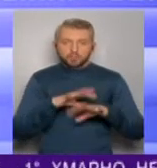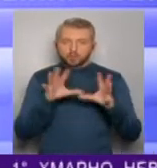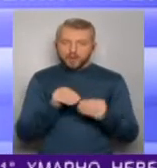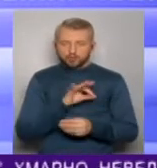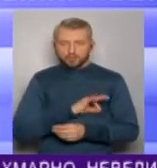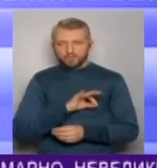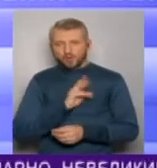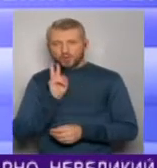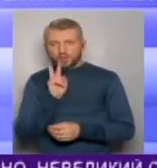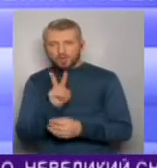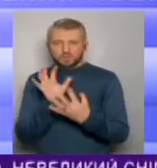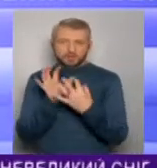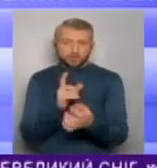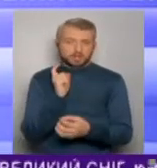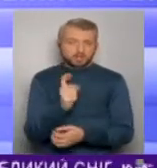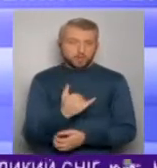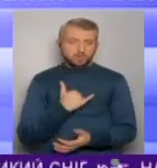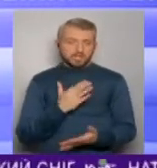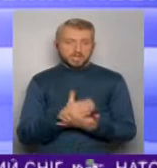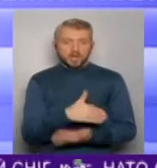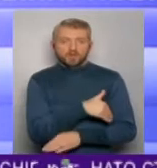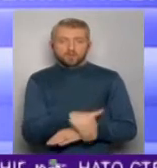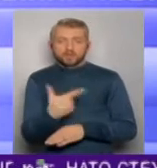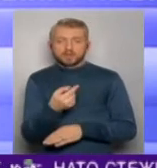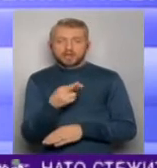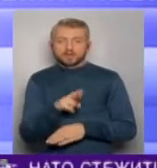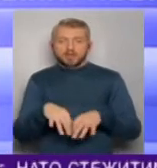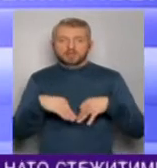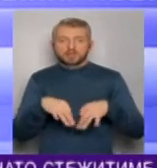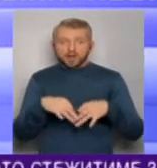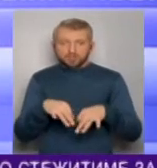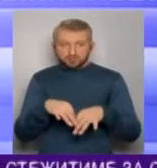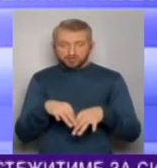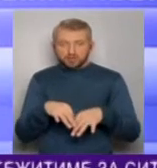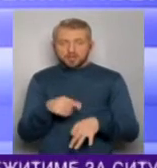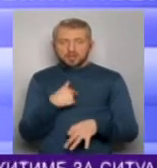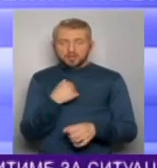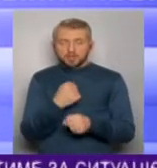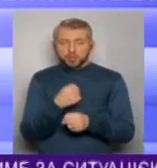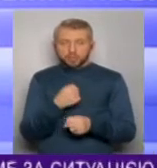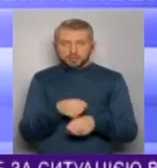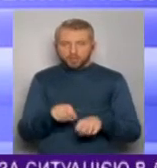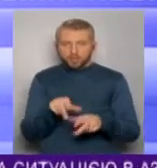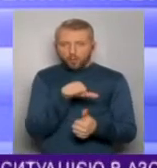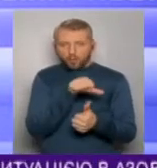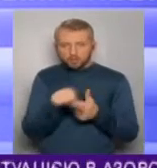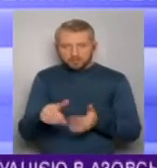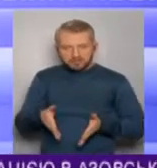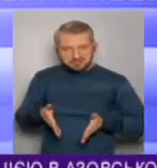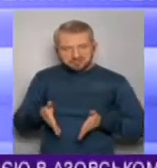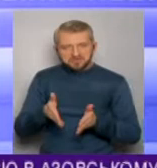користування. У мене тут також є вулиці, де навіть для транспорту загального користування ми вже запровадили смуги спеціально